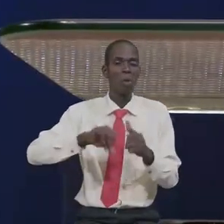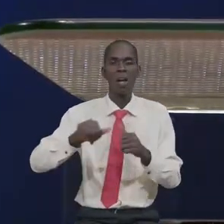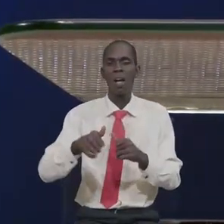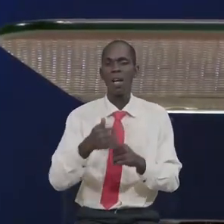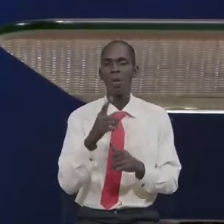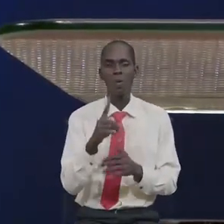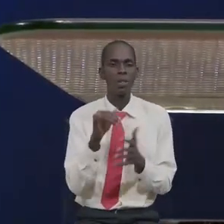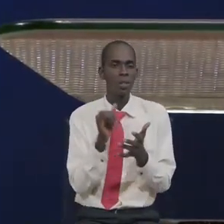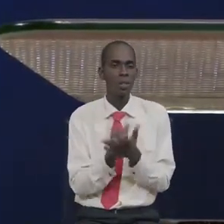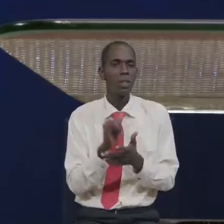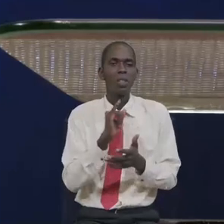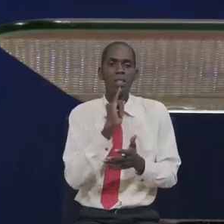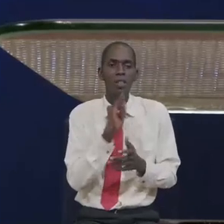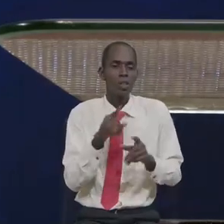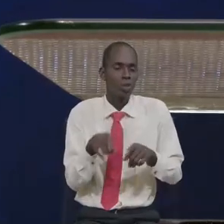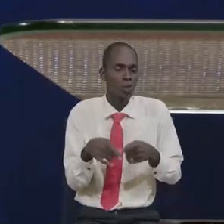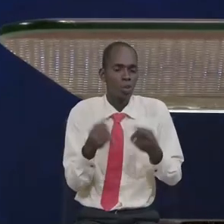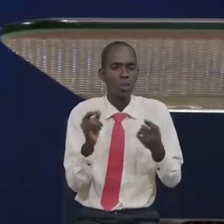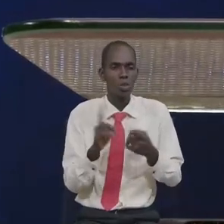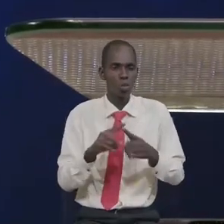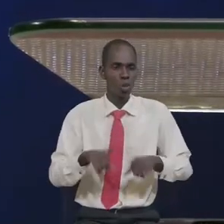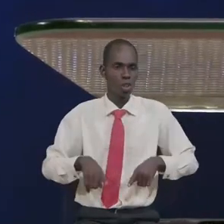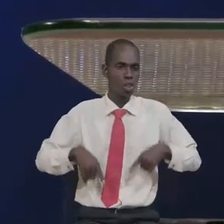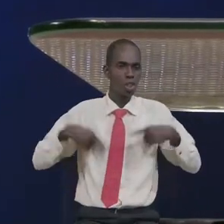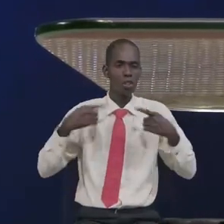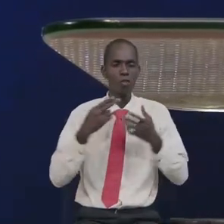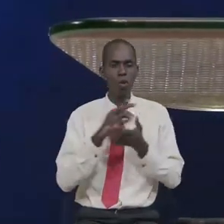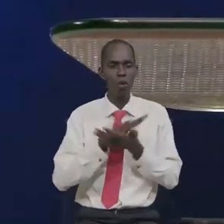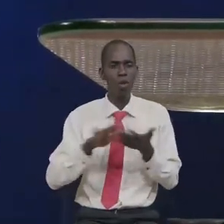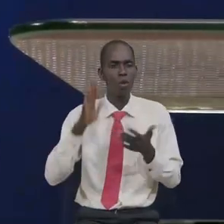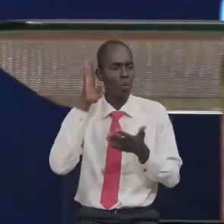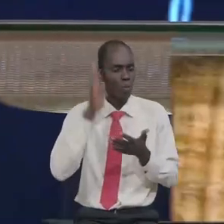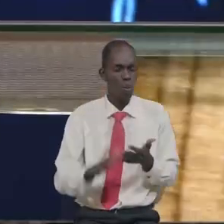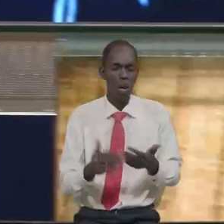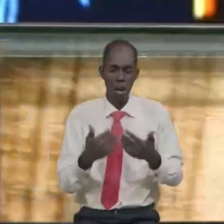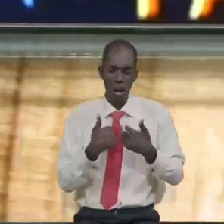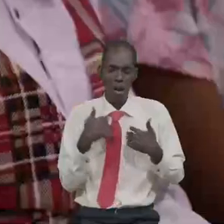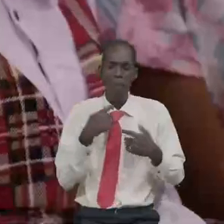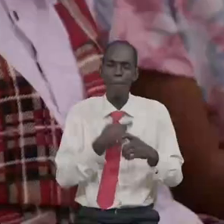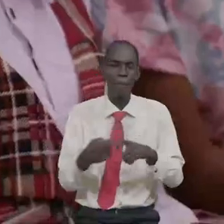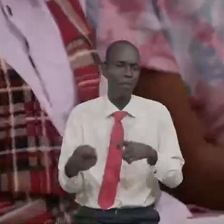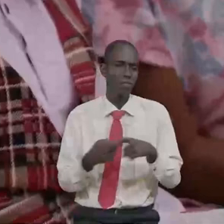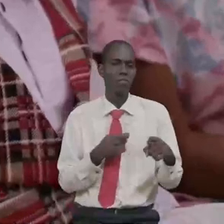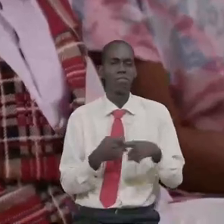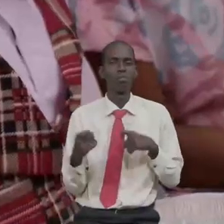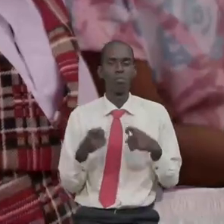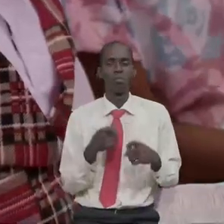alors tous ceux qui aimeraient, ceux qui vont vivre pieusement seront